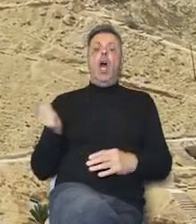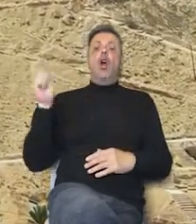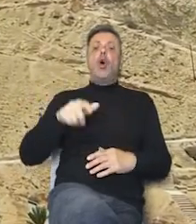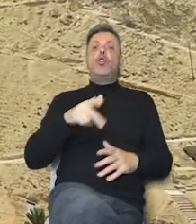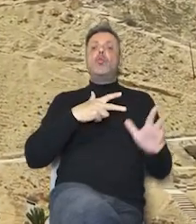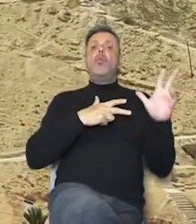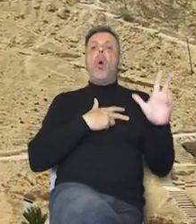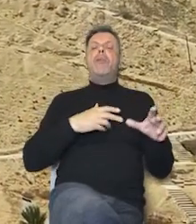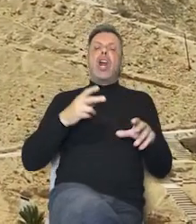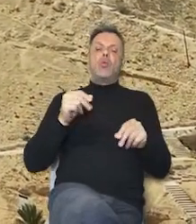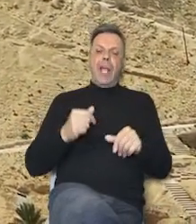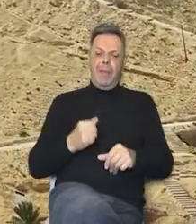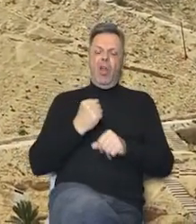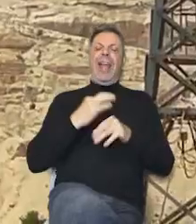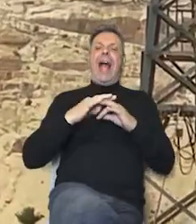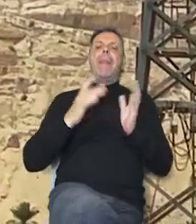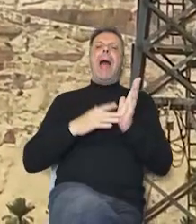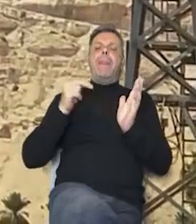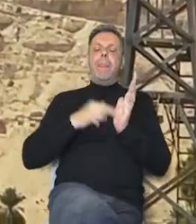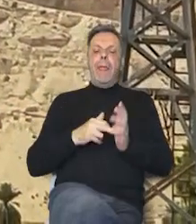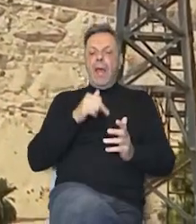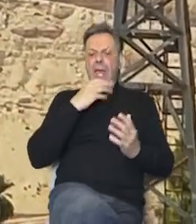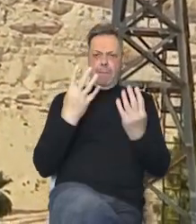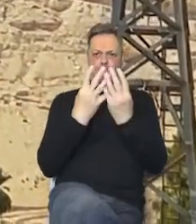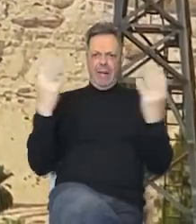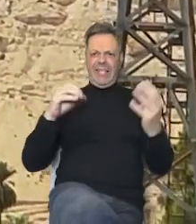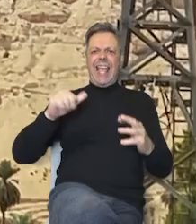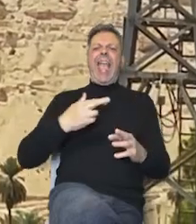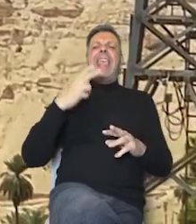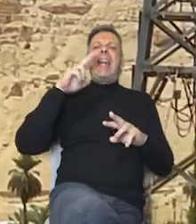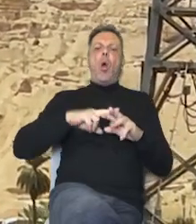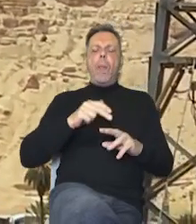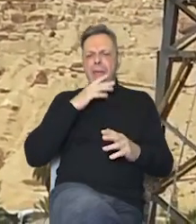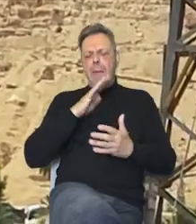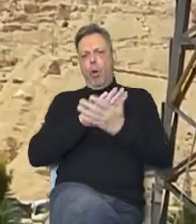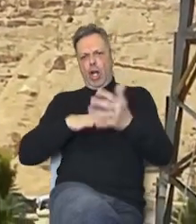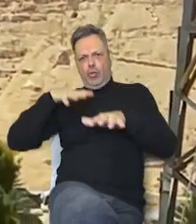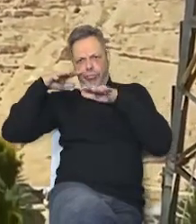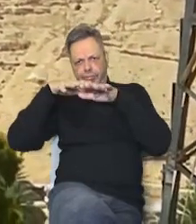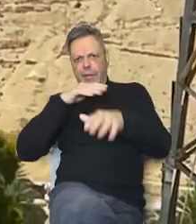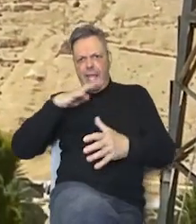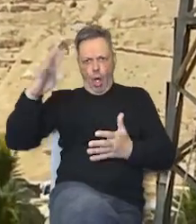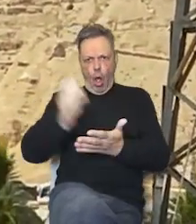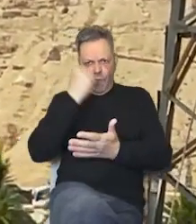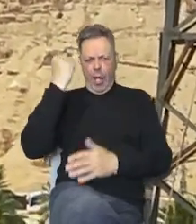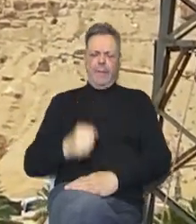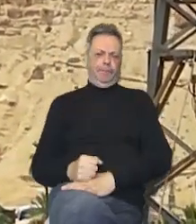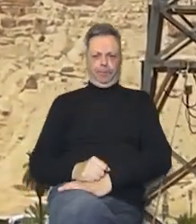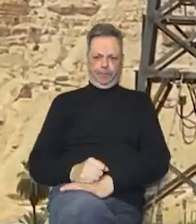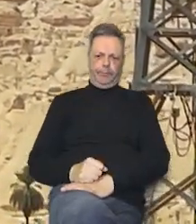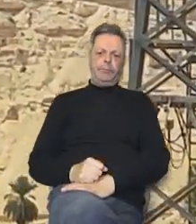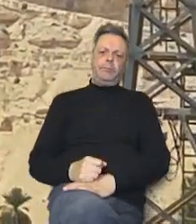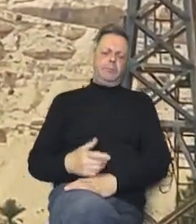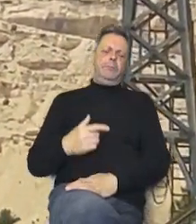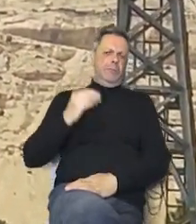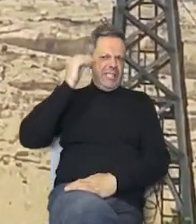obećanu zemlju, Kanaan, i pred zidine Jerihona, te su započeli njegovu opsadu i osvojili ga. Sjetite se biblijske